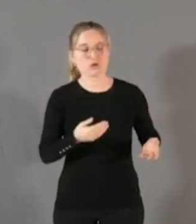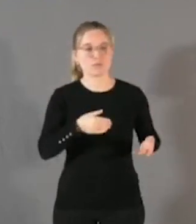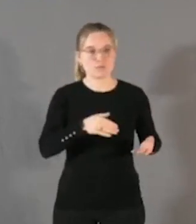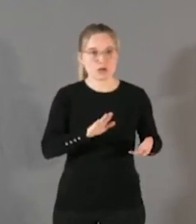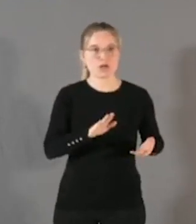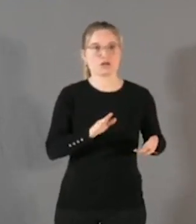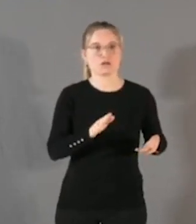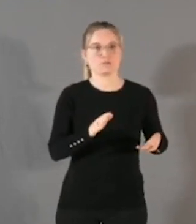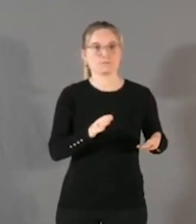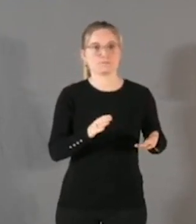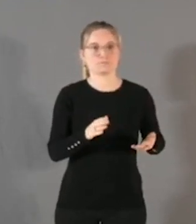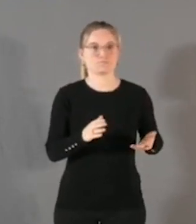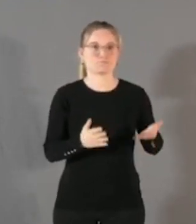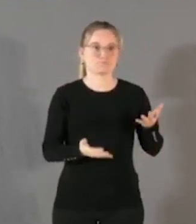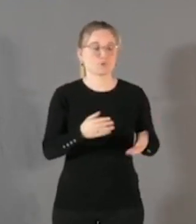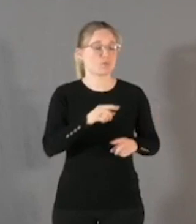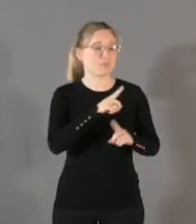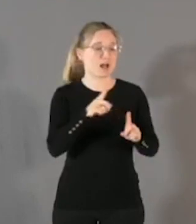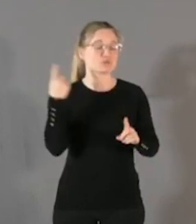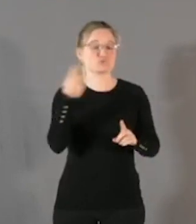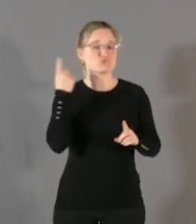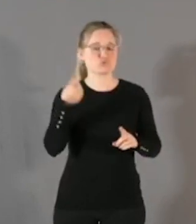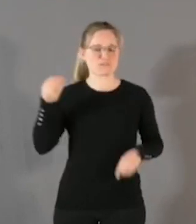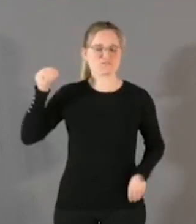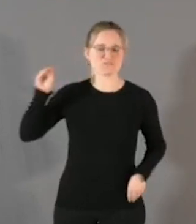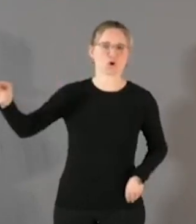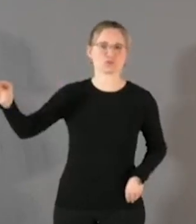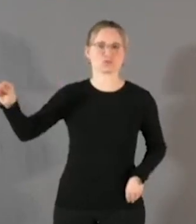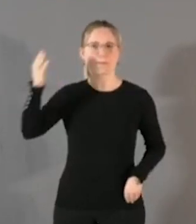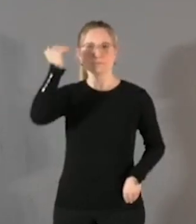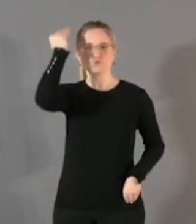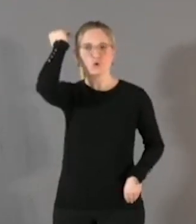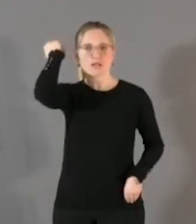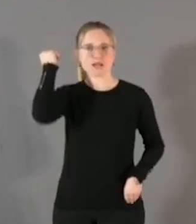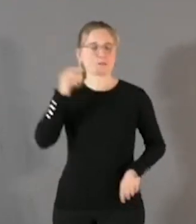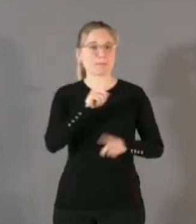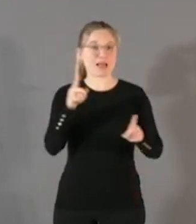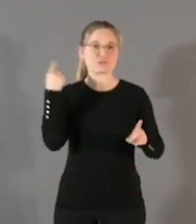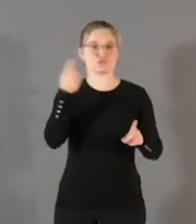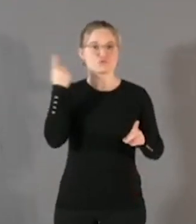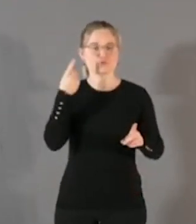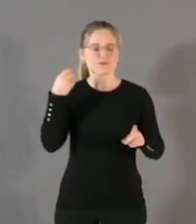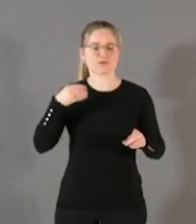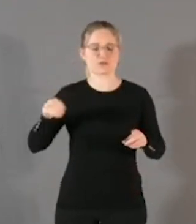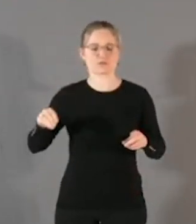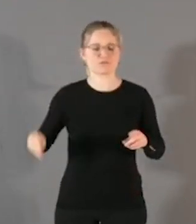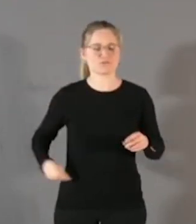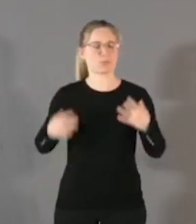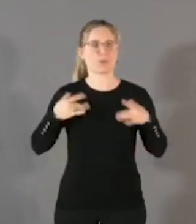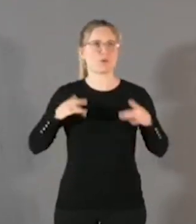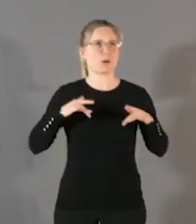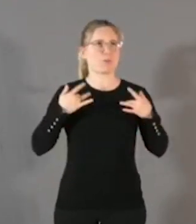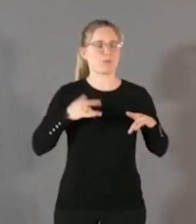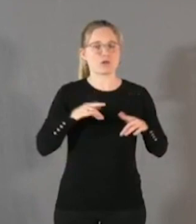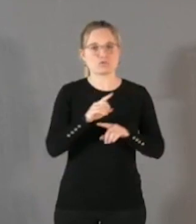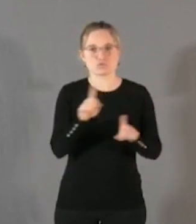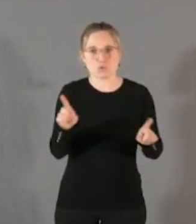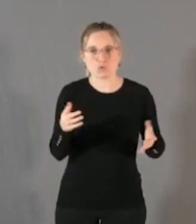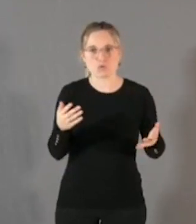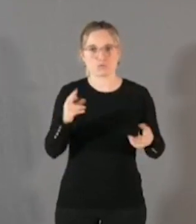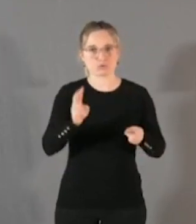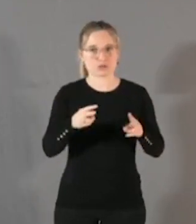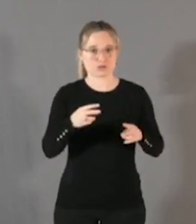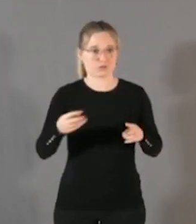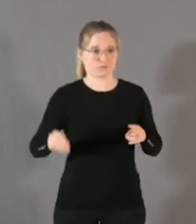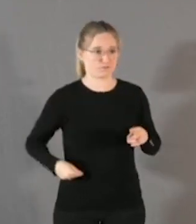sa faute. Ça ne peut pas tout le temps être de la faute des autres si vous n'arrivez pas à obtenir des subventions ou